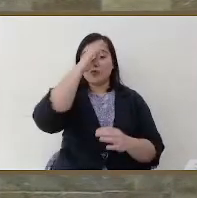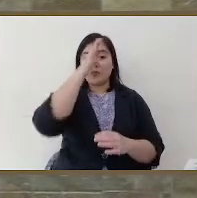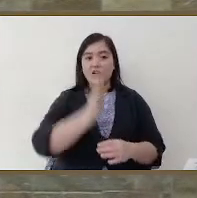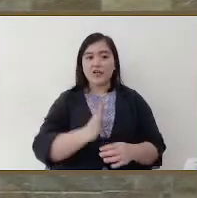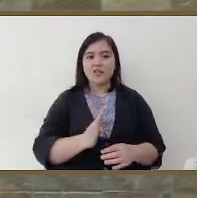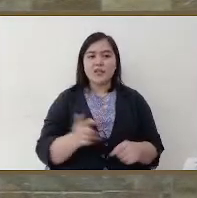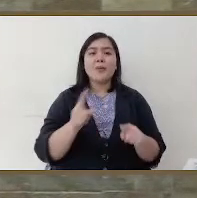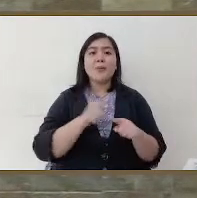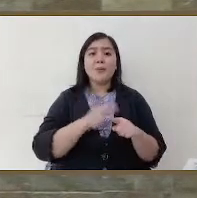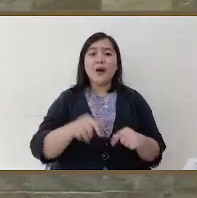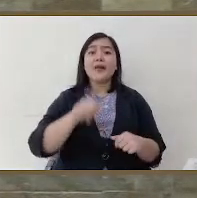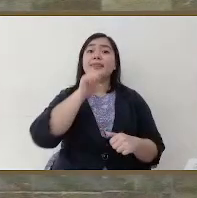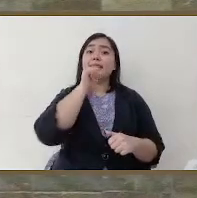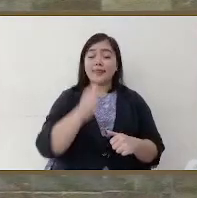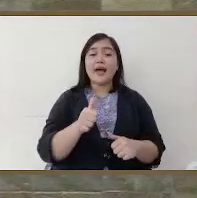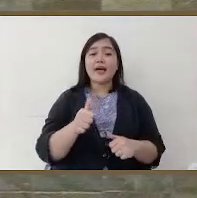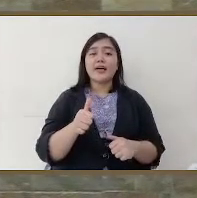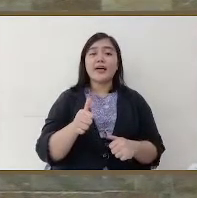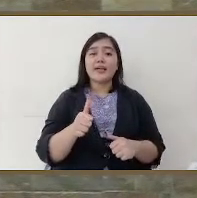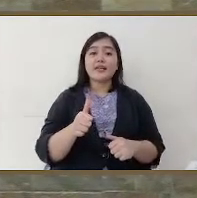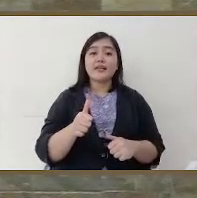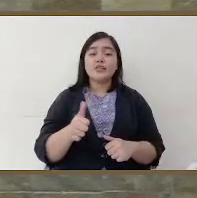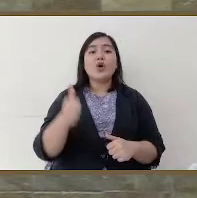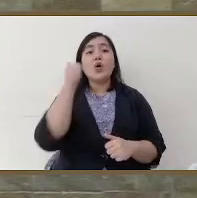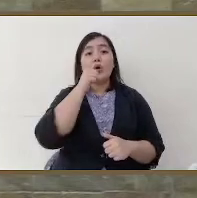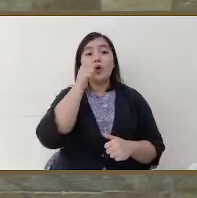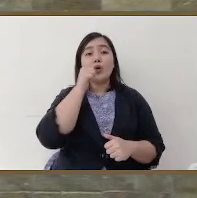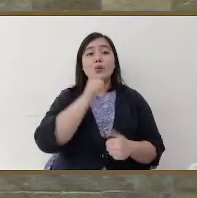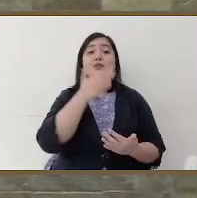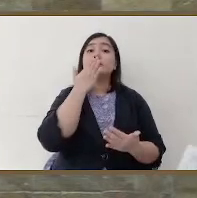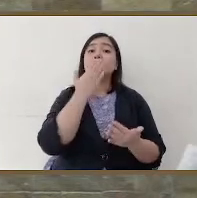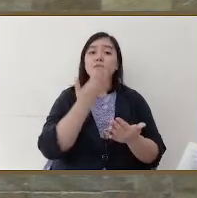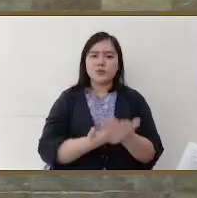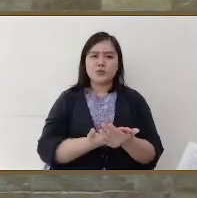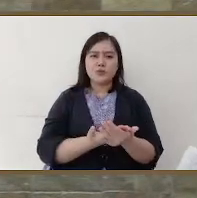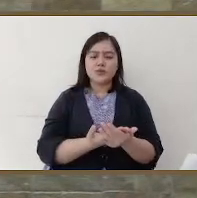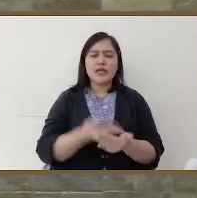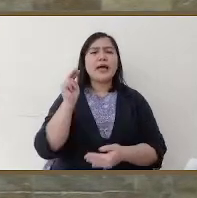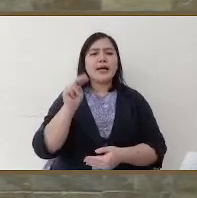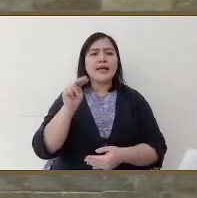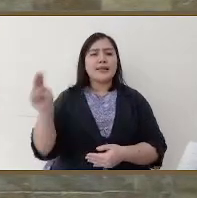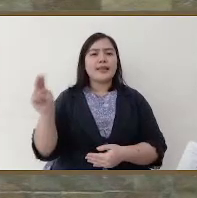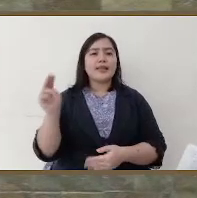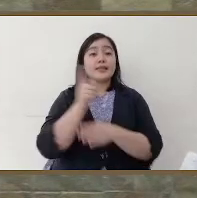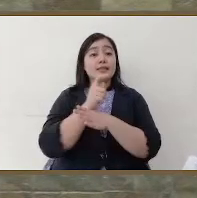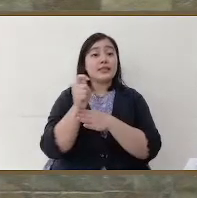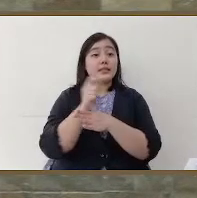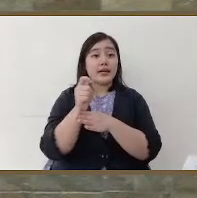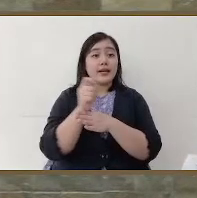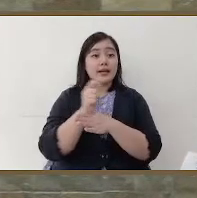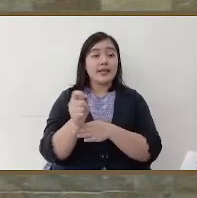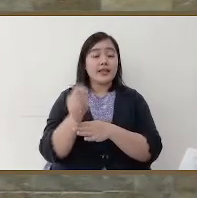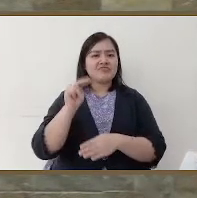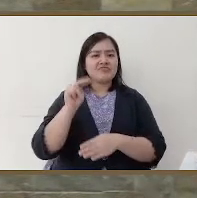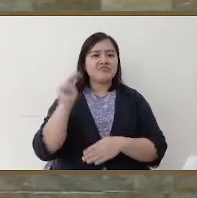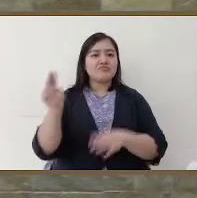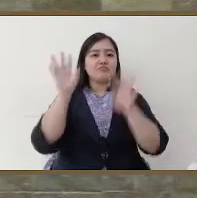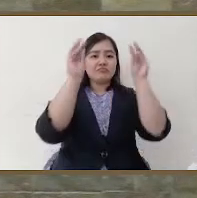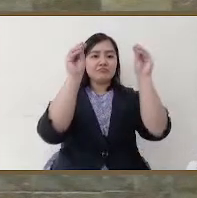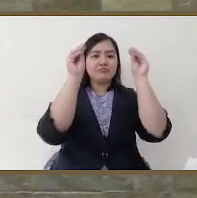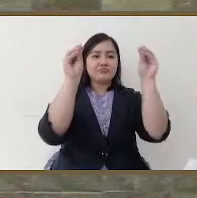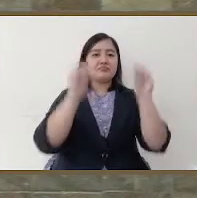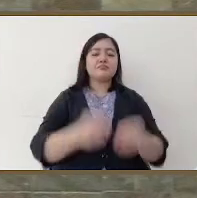Kailangan po nila ng training. Pero ano ang standard ng ating katuruan? Ano ang standard? Look at this. Hindi